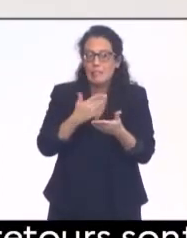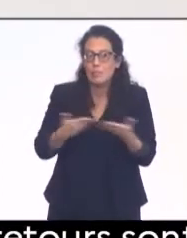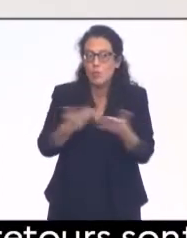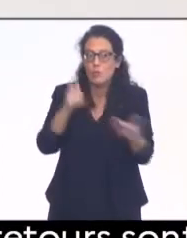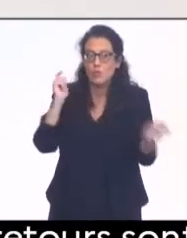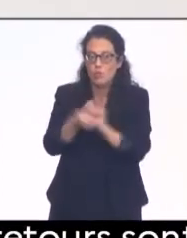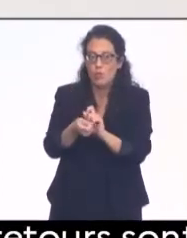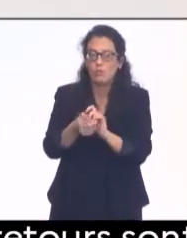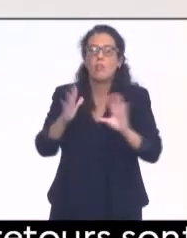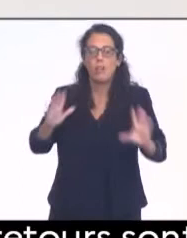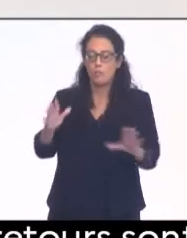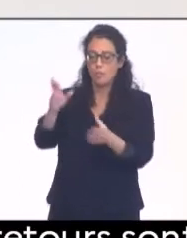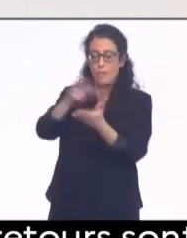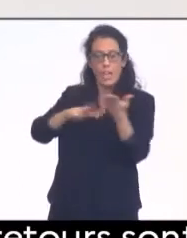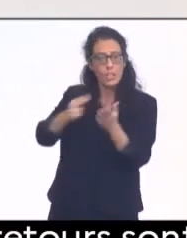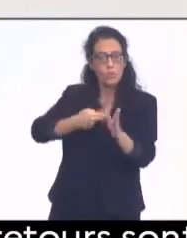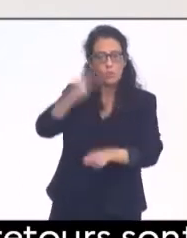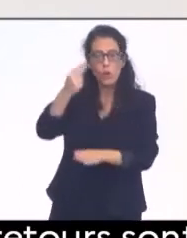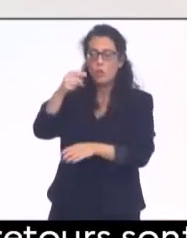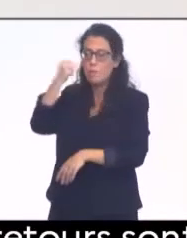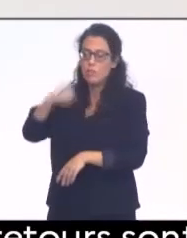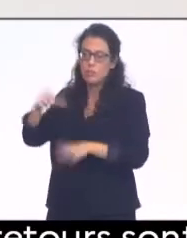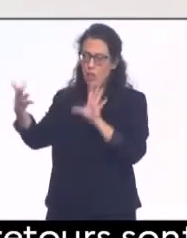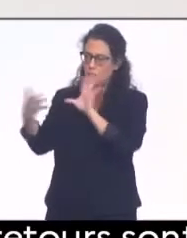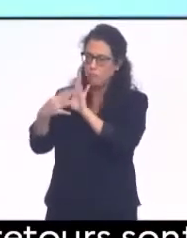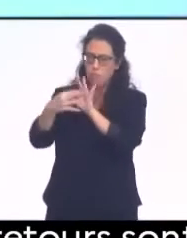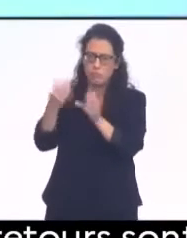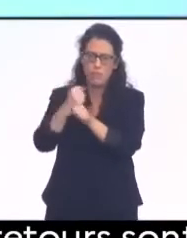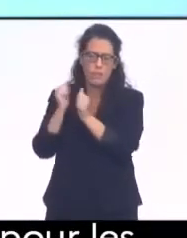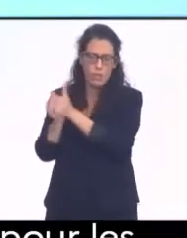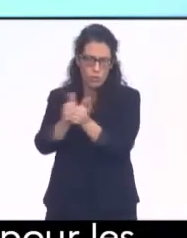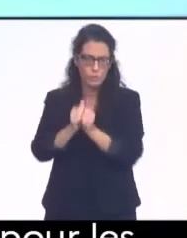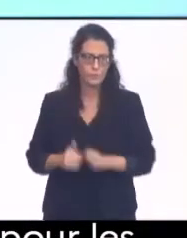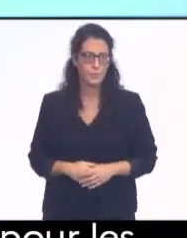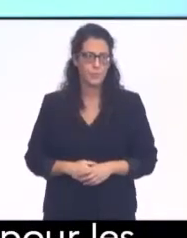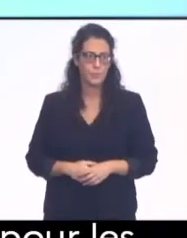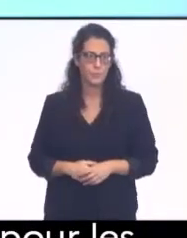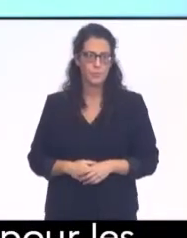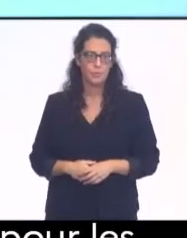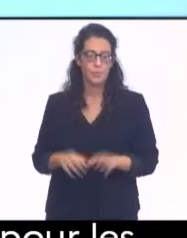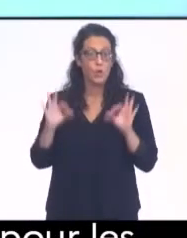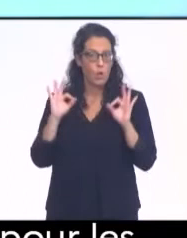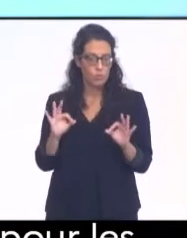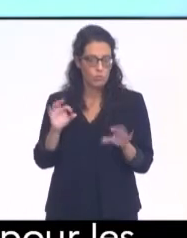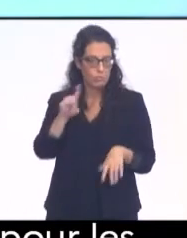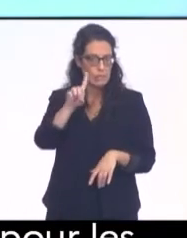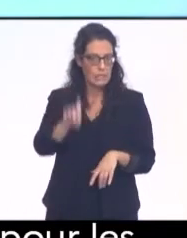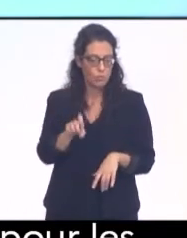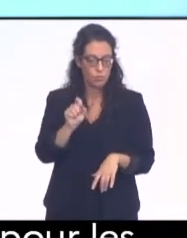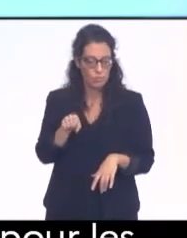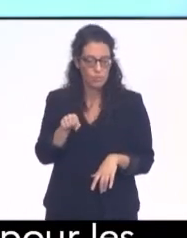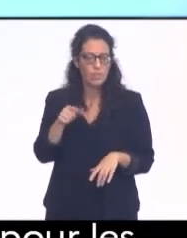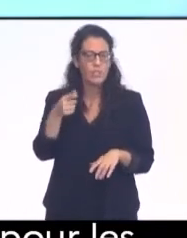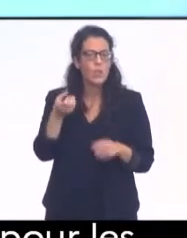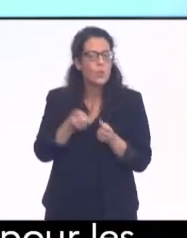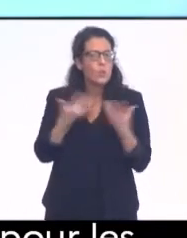l'ARS du Grand Est qui sont totalement mobilisés sur ces deux sujets. Justement, je rebondis sur la question que je voulais vous poser. Vous avez dit que le nombre de